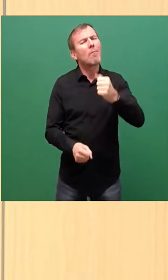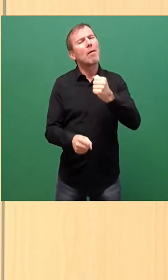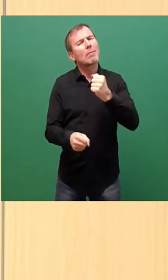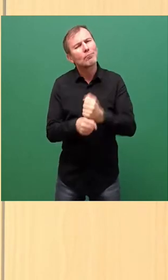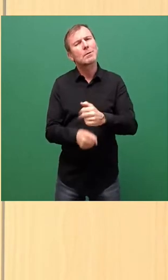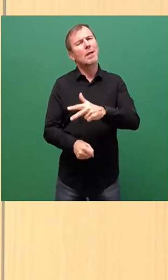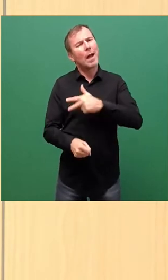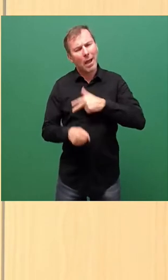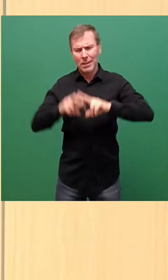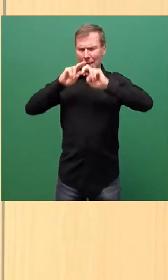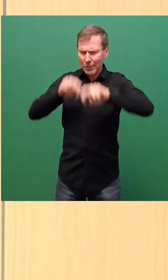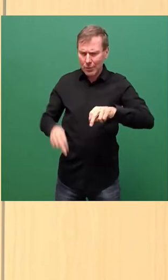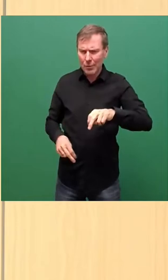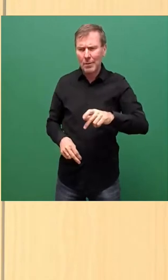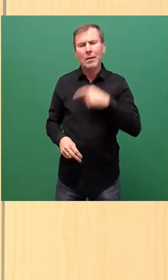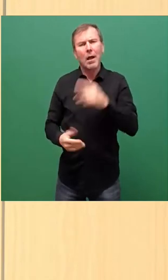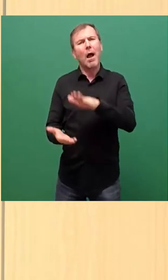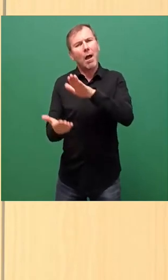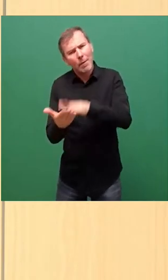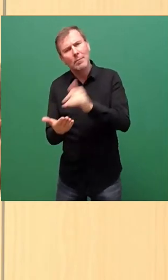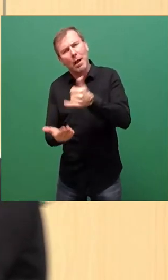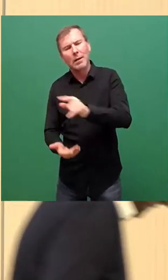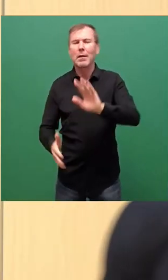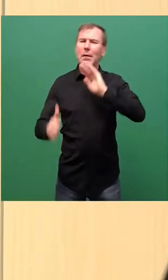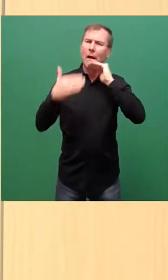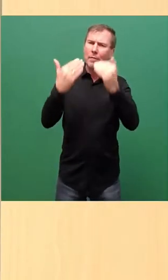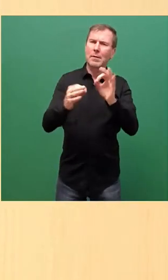und die würde ich mir dann auch von diesem Stadtrat wünschen. Vielen Dank.